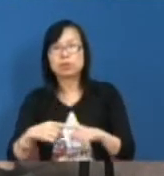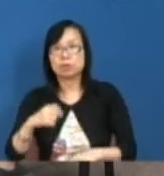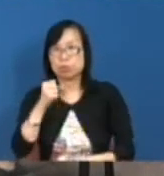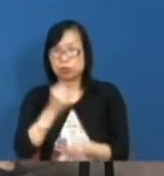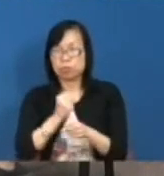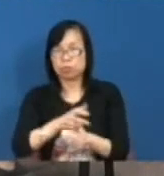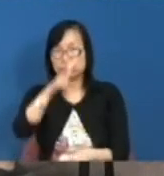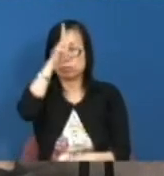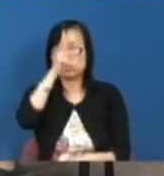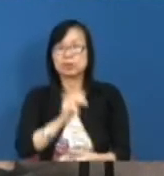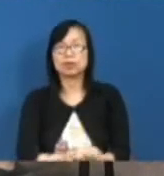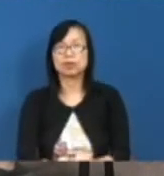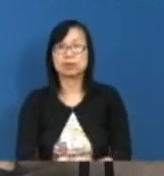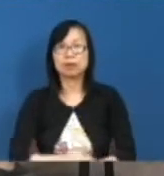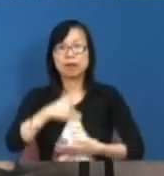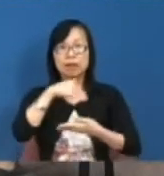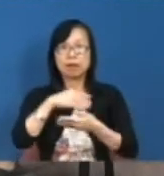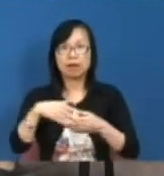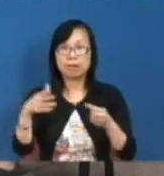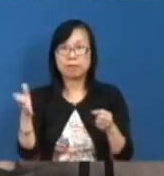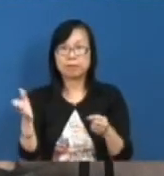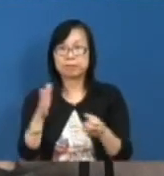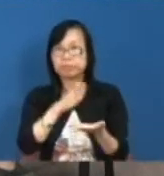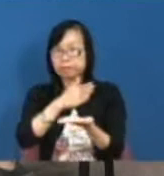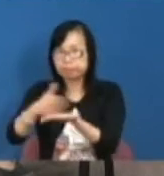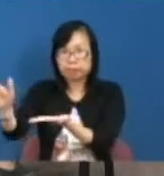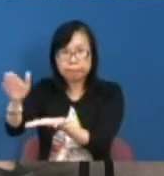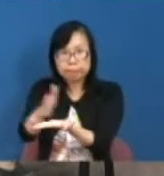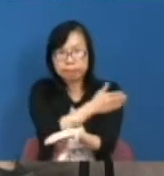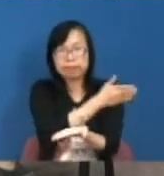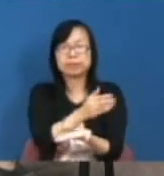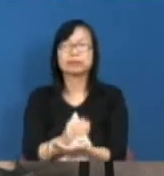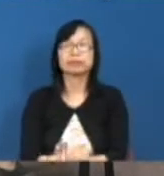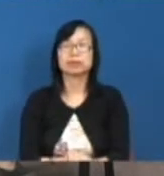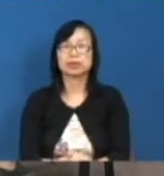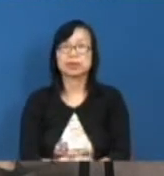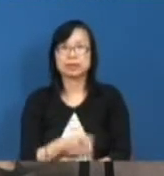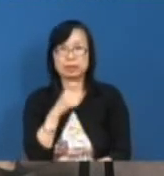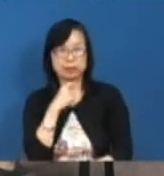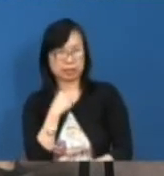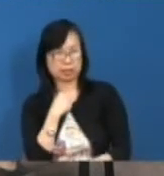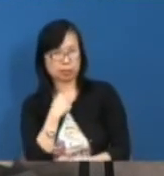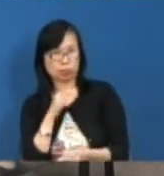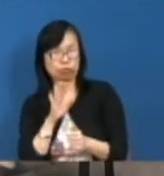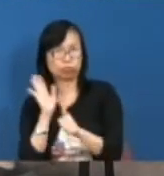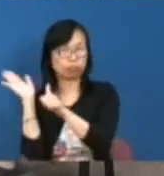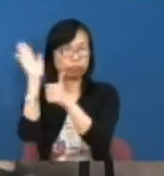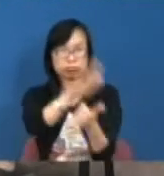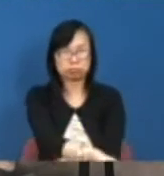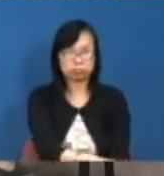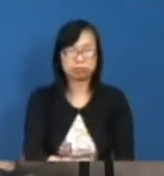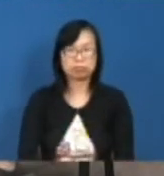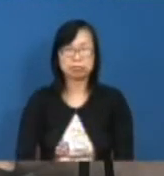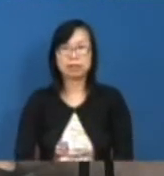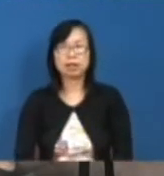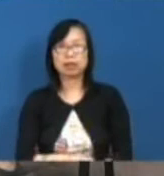咪啊？佢都係割讓香港啊，割讓咗啲少少省份啫。咁你點解要推翻佢啫？係 咯？ 點解你為驅